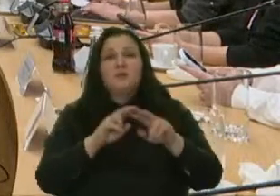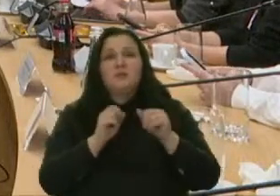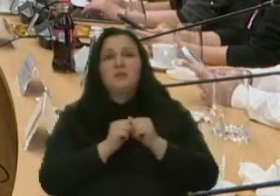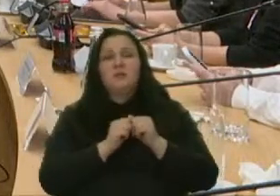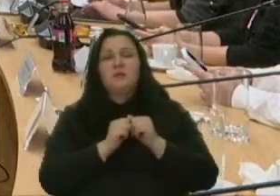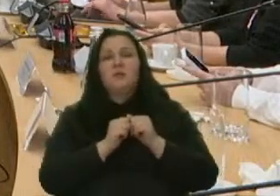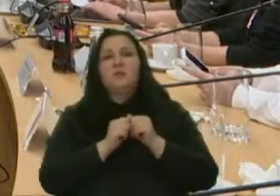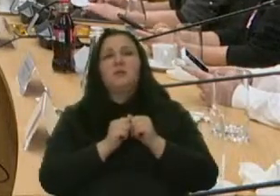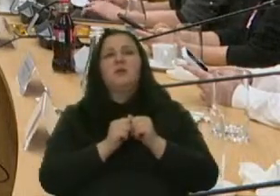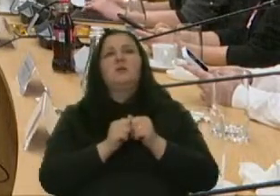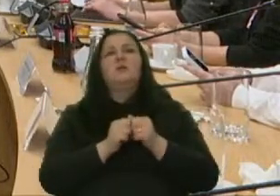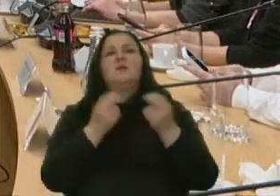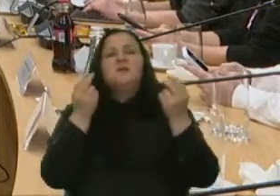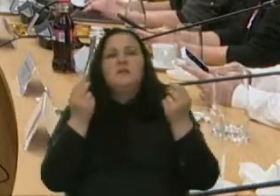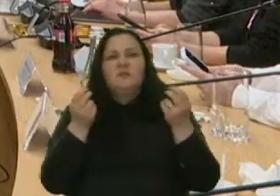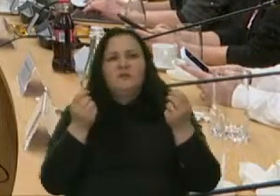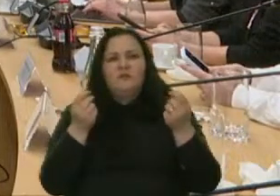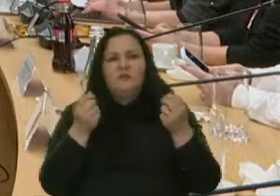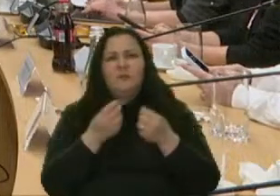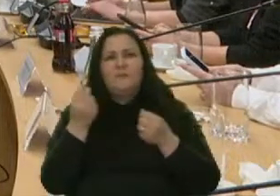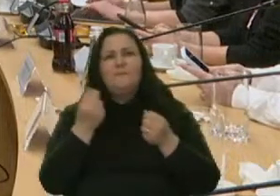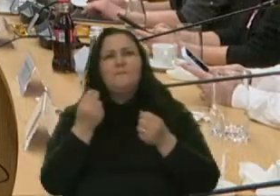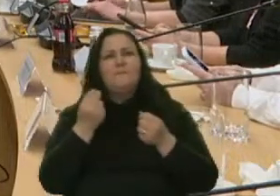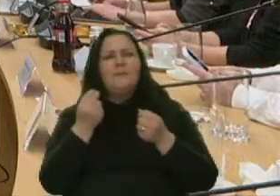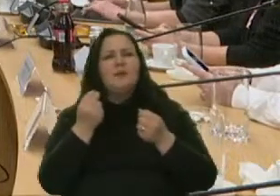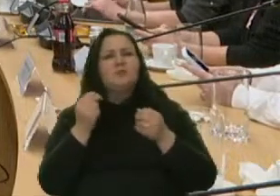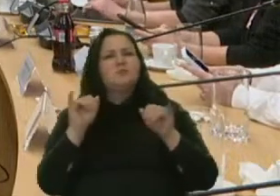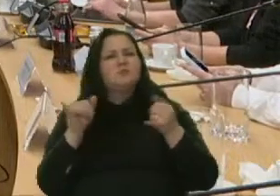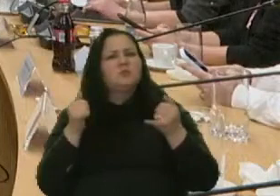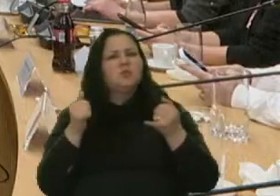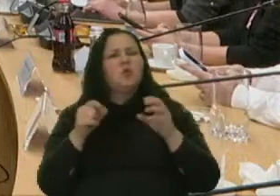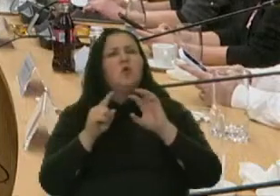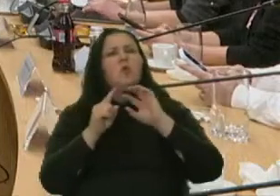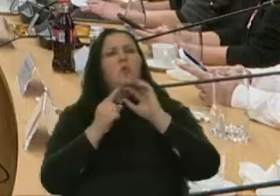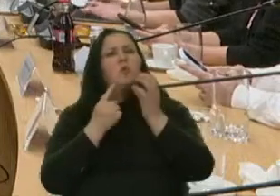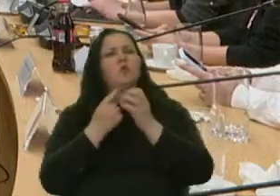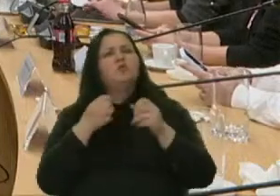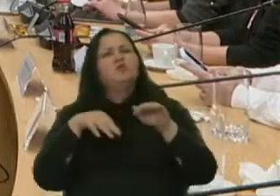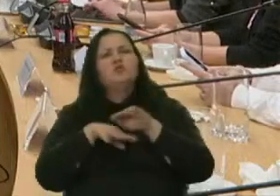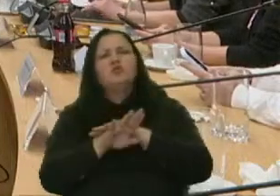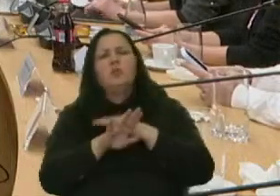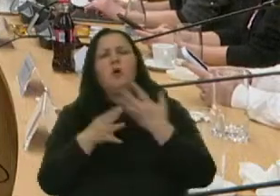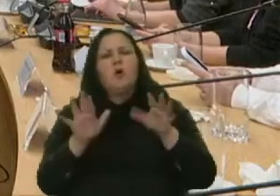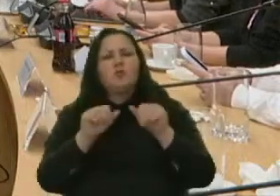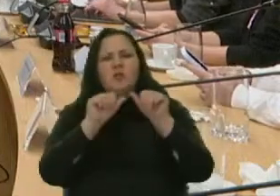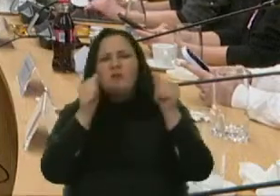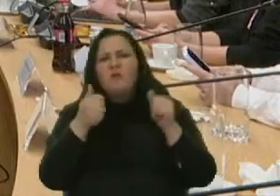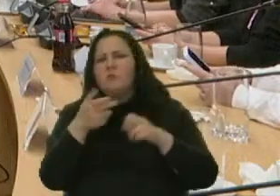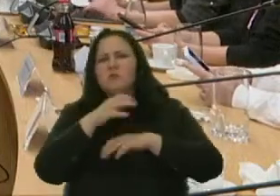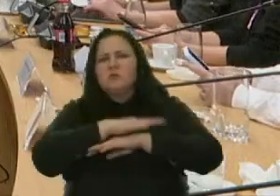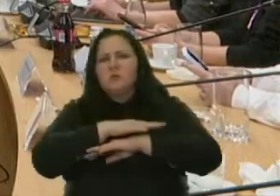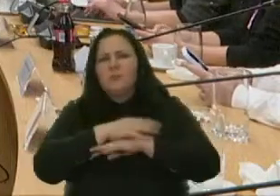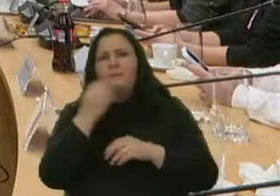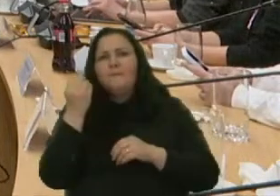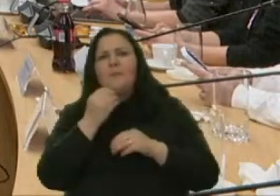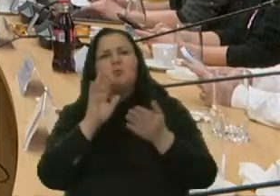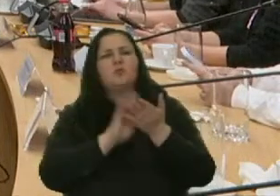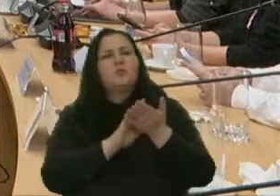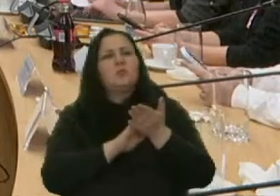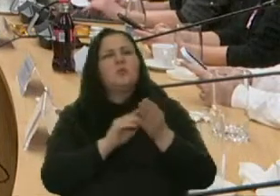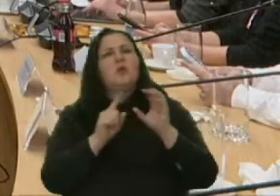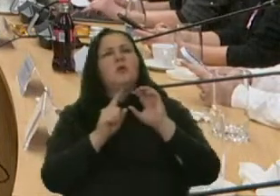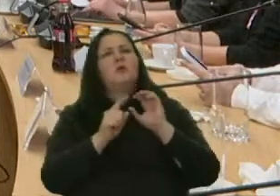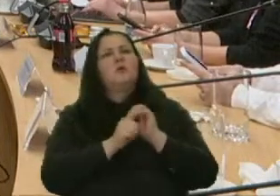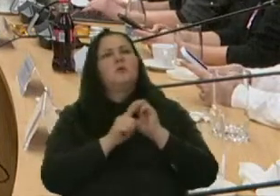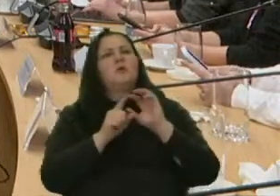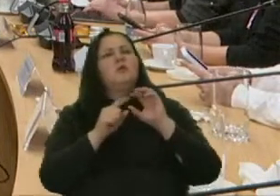menținerea menținerea finanțării pentru fenomenul cultural în Cluj sub orice formă se manifesta pentru a păstra caracterul